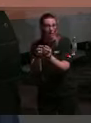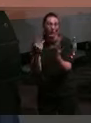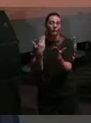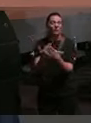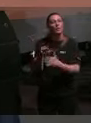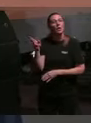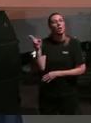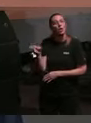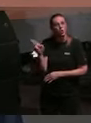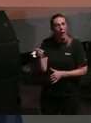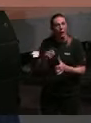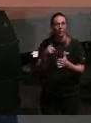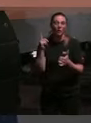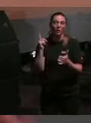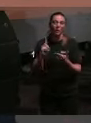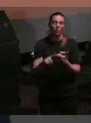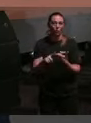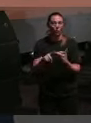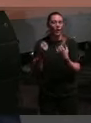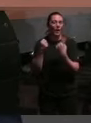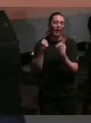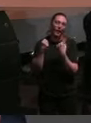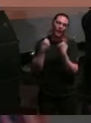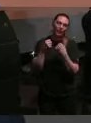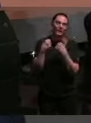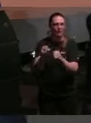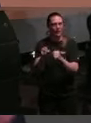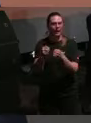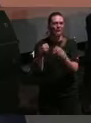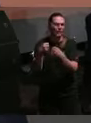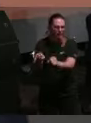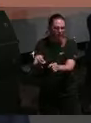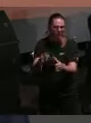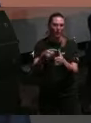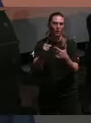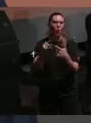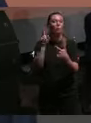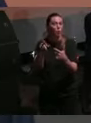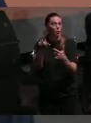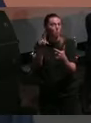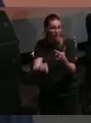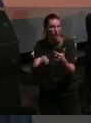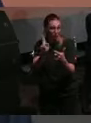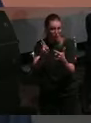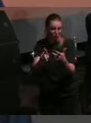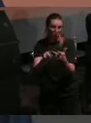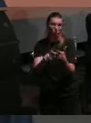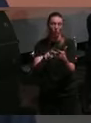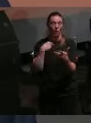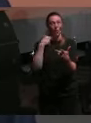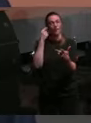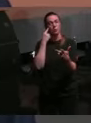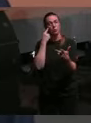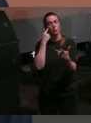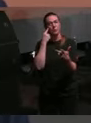hydrogen og det med energieffektivisering og måtte, bruk mindre også. Og så tror jeg at